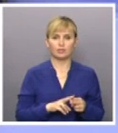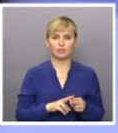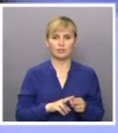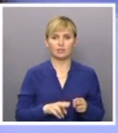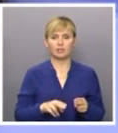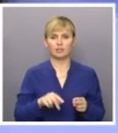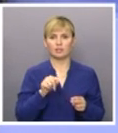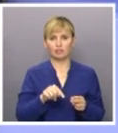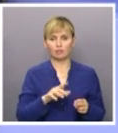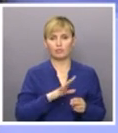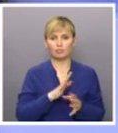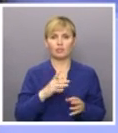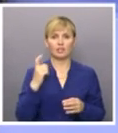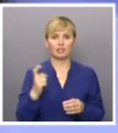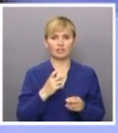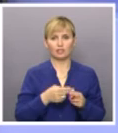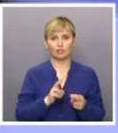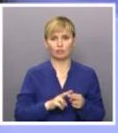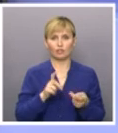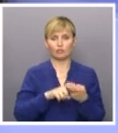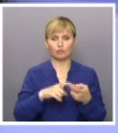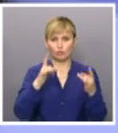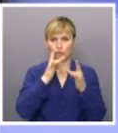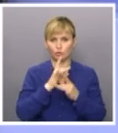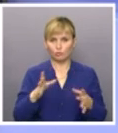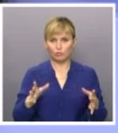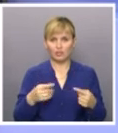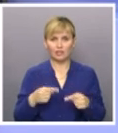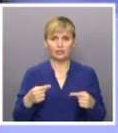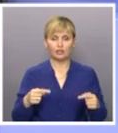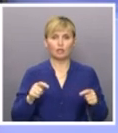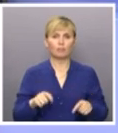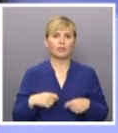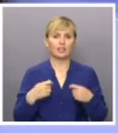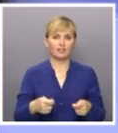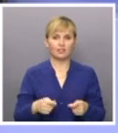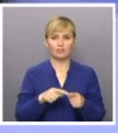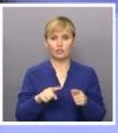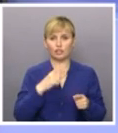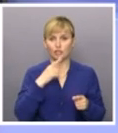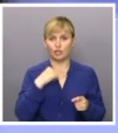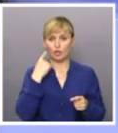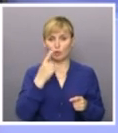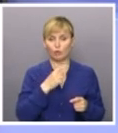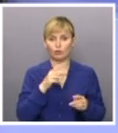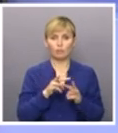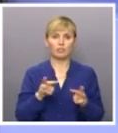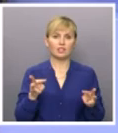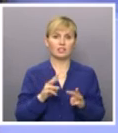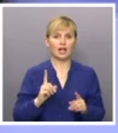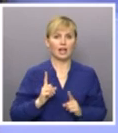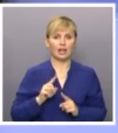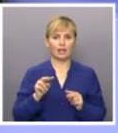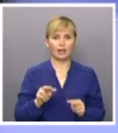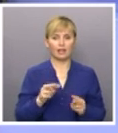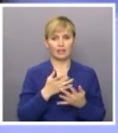комитет рыбного хозяйства, к которому относится аквакультура, и относилась, вернее, аквакультура, он передавался в течение года из Минсельхоза в Министерство охраны окружающей среды и